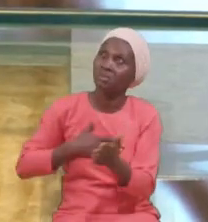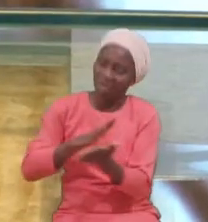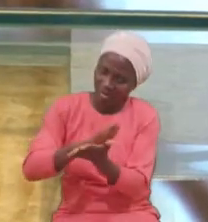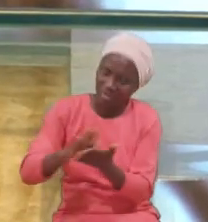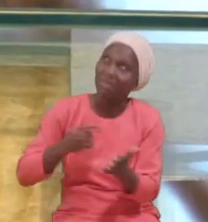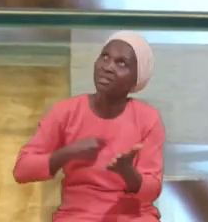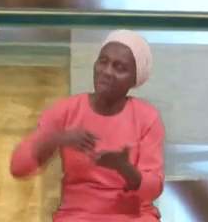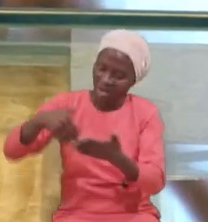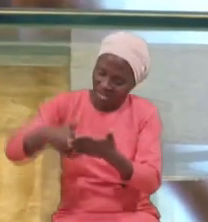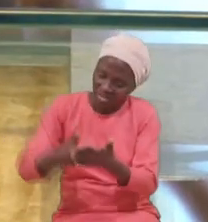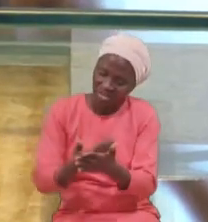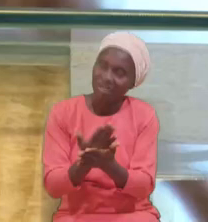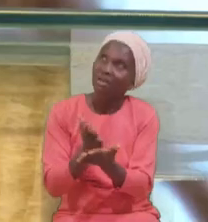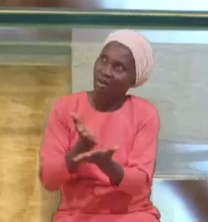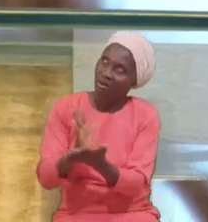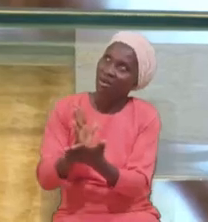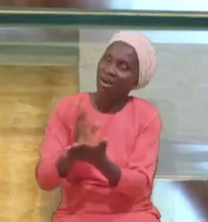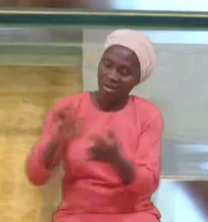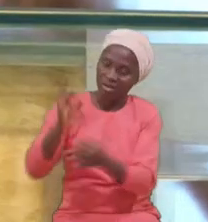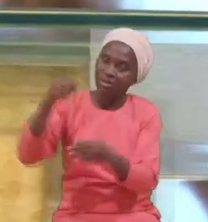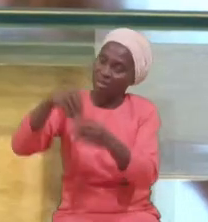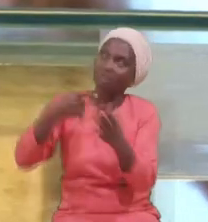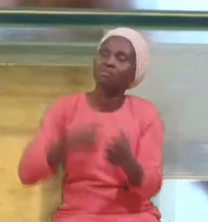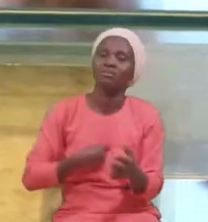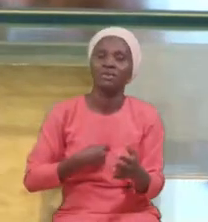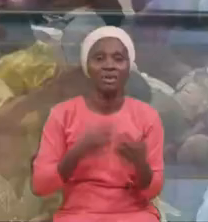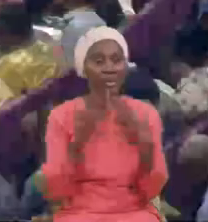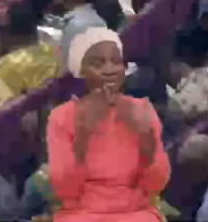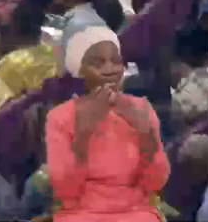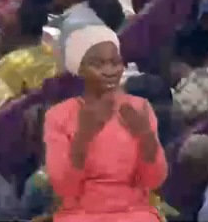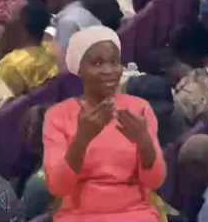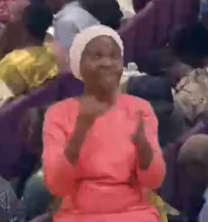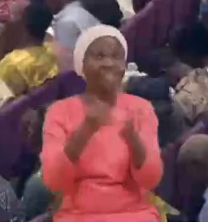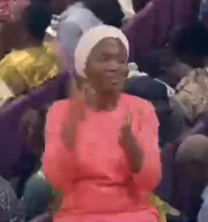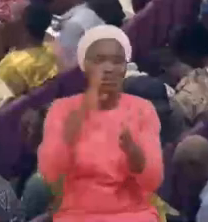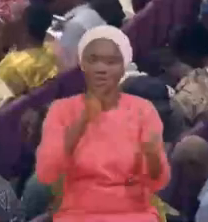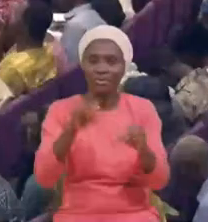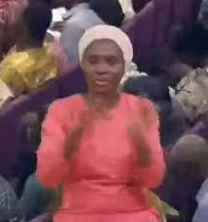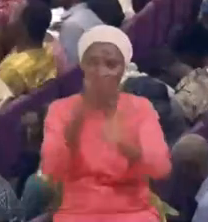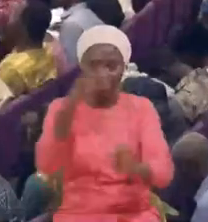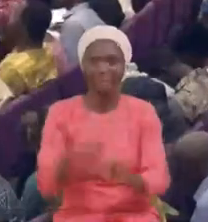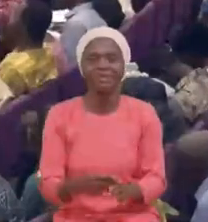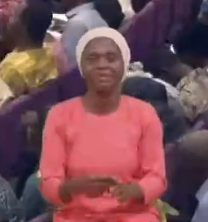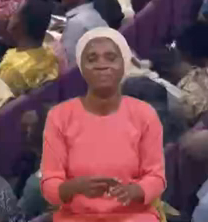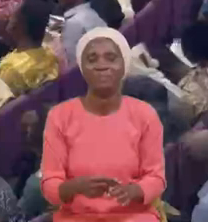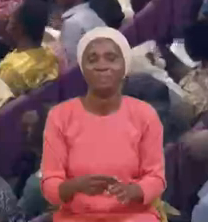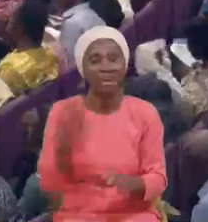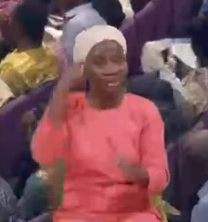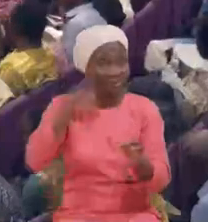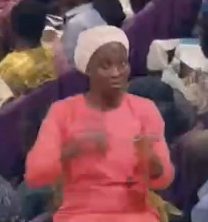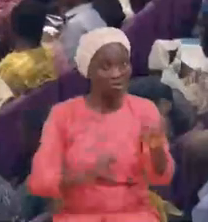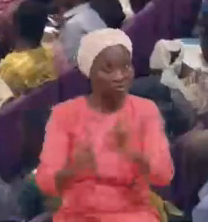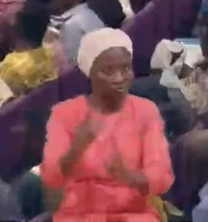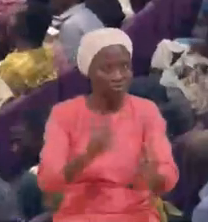crée en moi un cœur pur. Renouvelle en moi un esprit bien disposé. Dieu merci, ce sera fait. Pour moi, ce